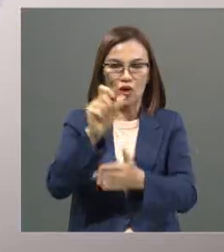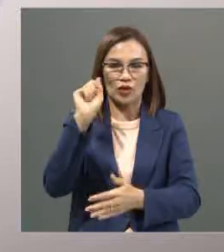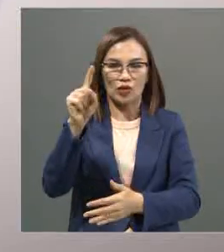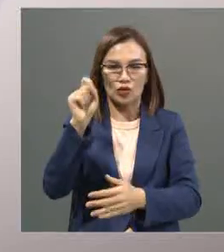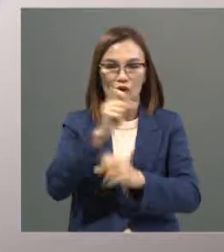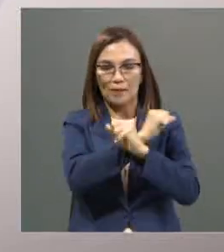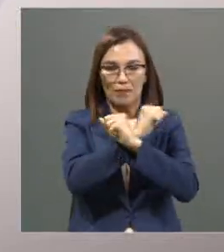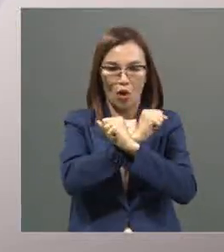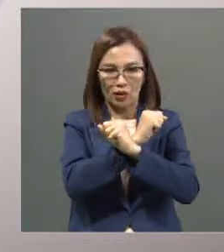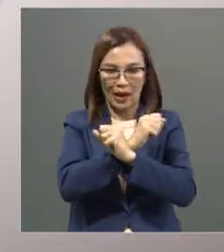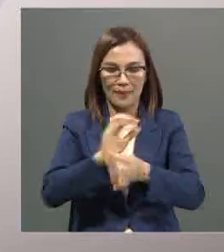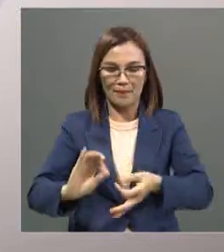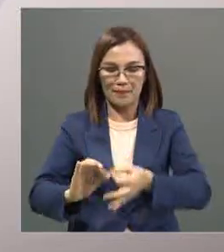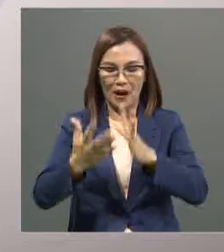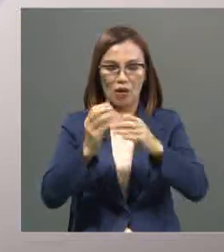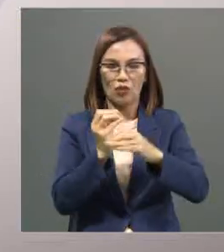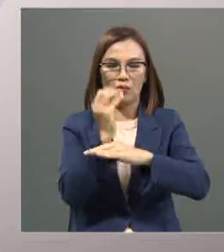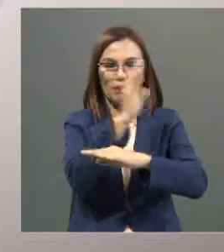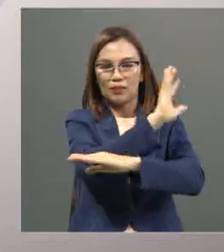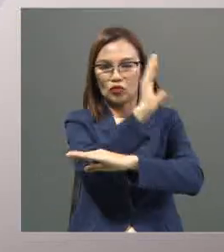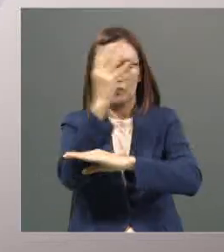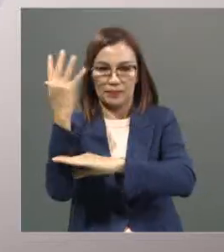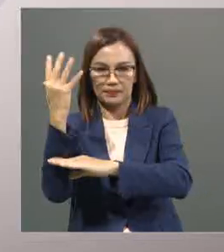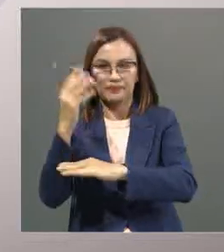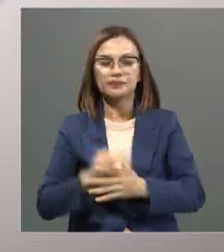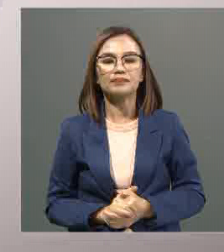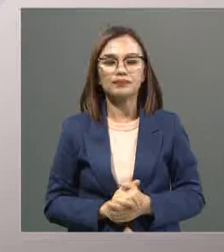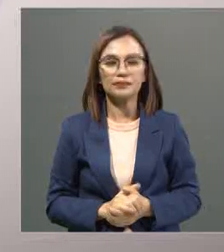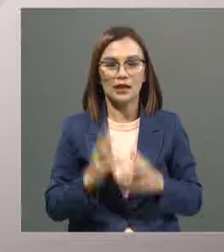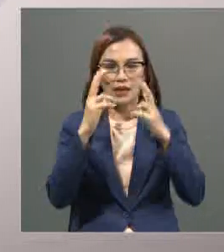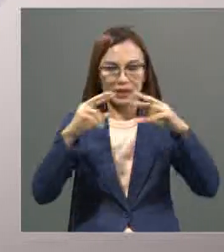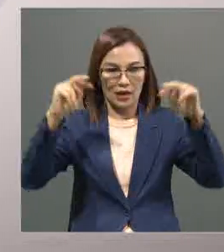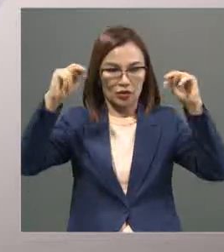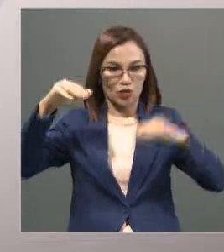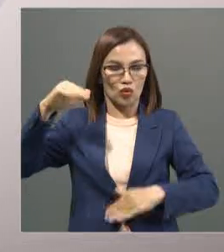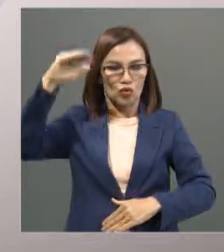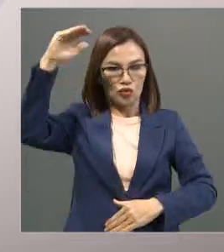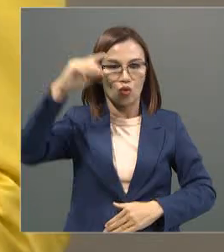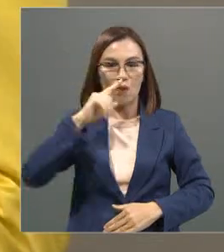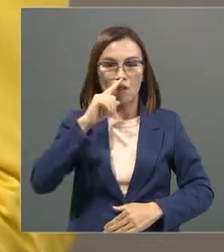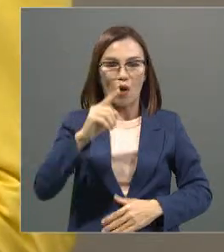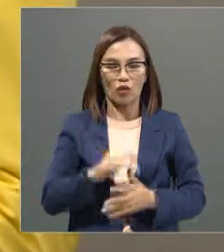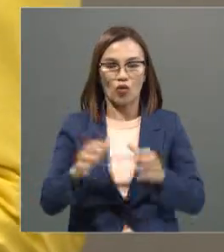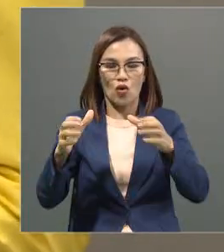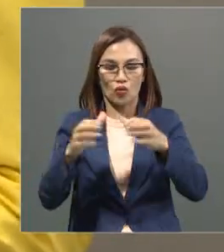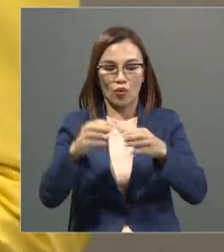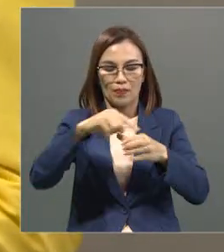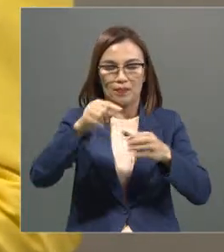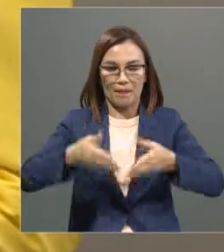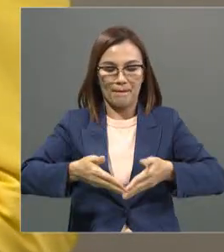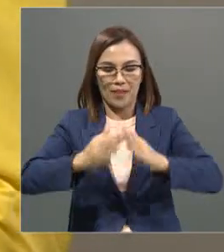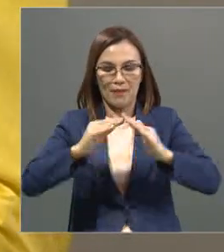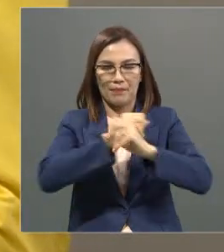เผาป่าระหว่างกันค่ะเรื่องนี้นะคะนายกรัฐมนตรีนายเศรษฐาทวีศิลป์ได้พูดถึงการจัดตั้งคณะทำงานด้านการป้องกันการเผา